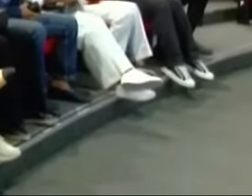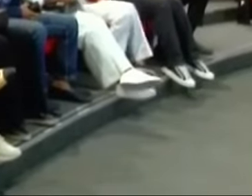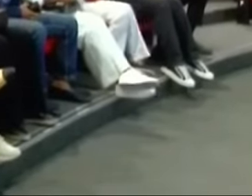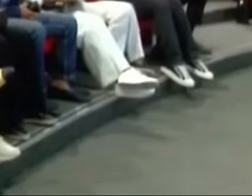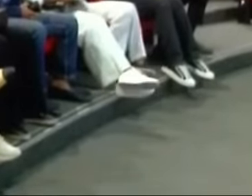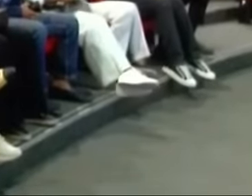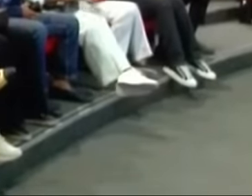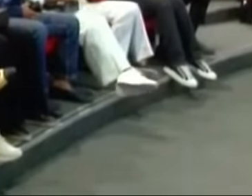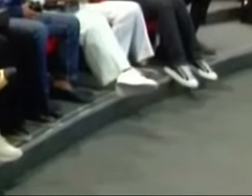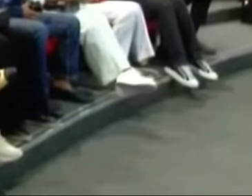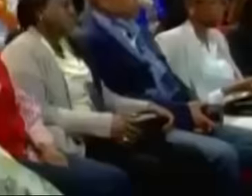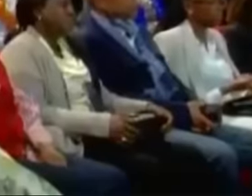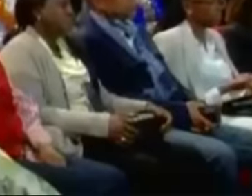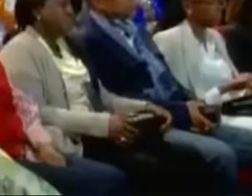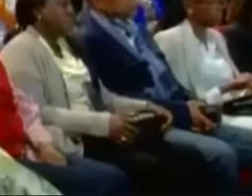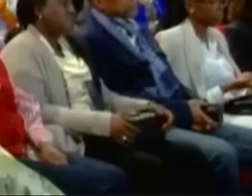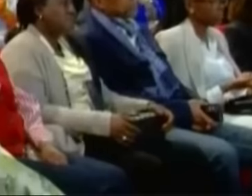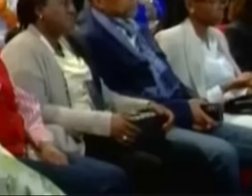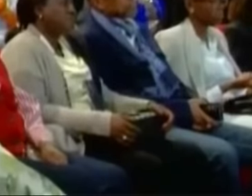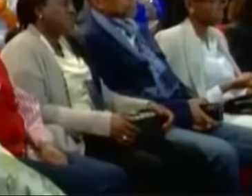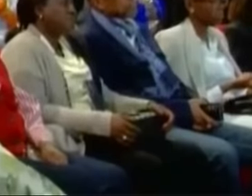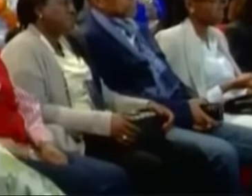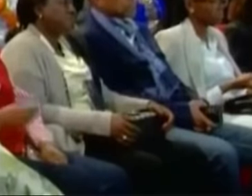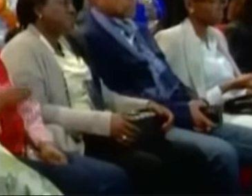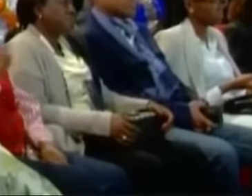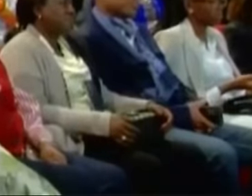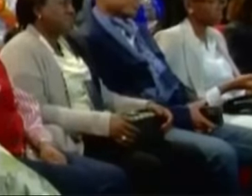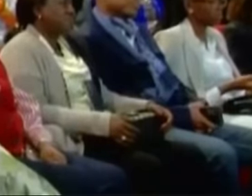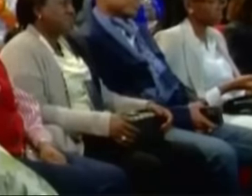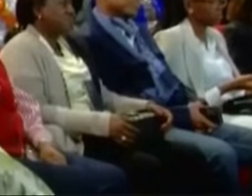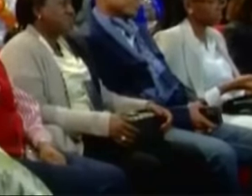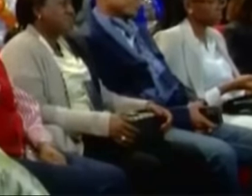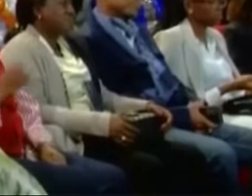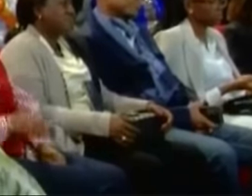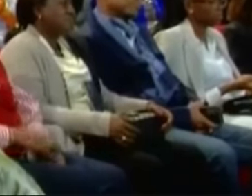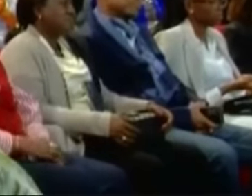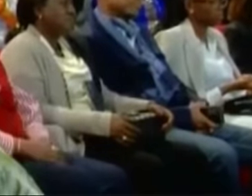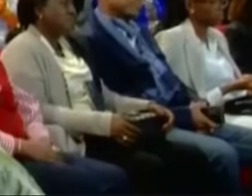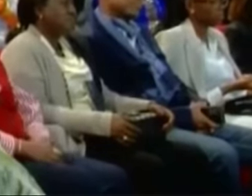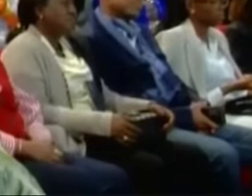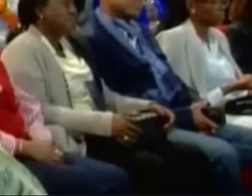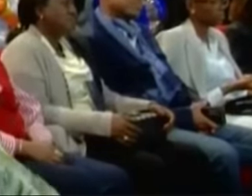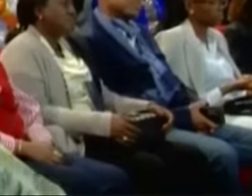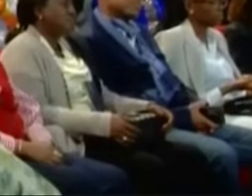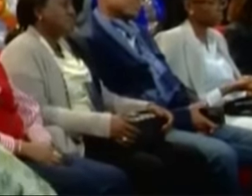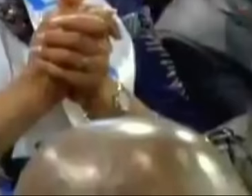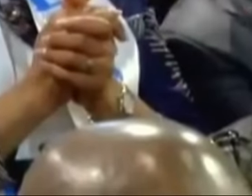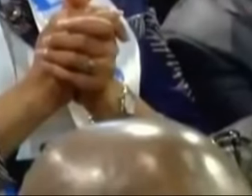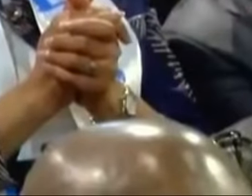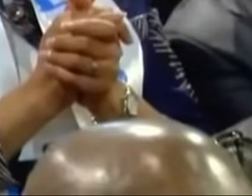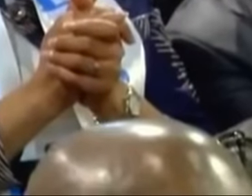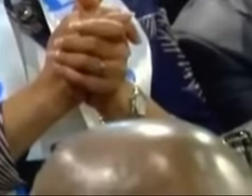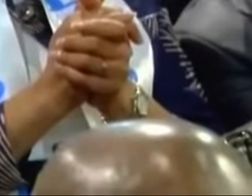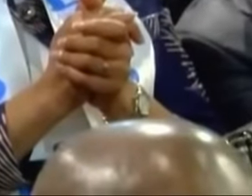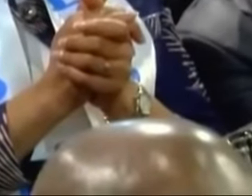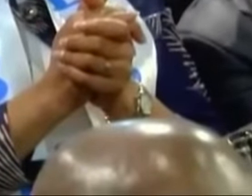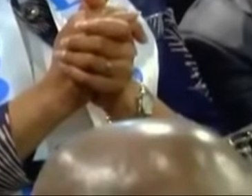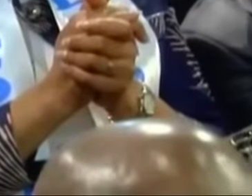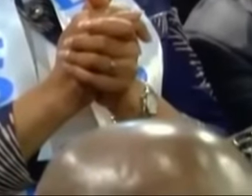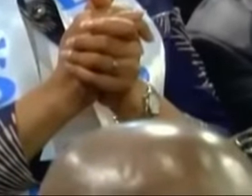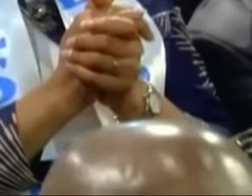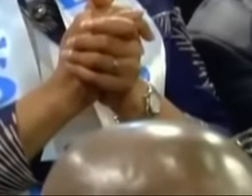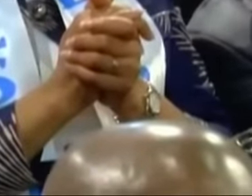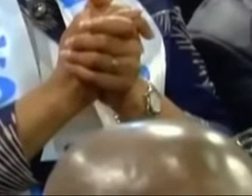2023. Pour ce deuxième mandat, le président Félix-Antoine Tshisekedi Tshilombo veut apporter des réponses